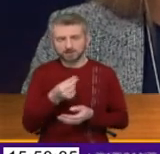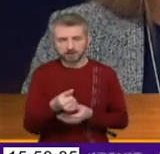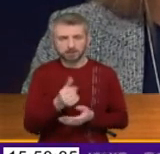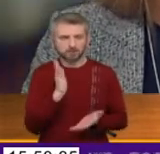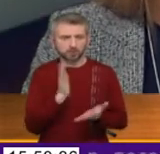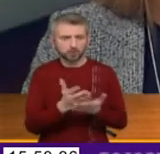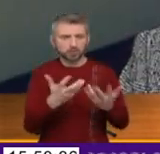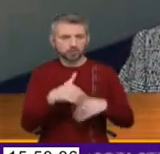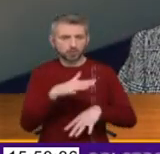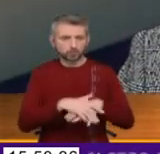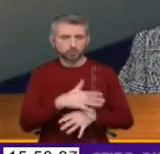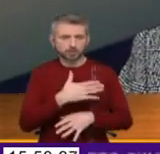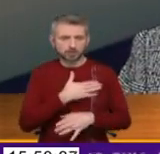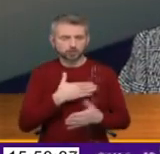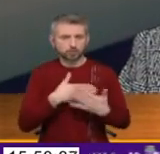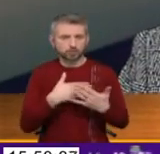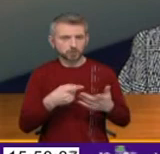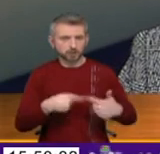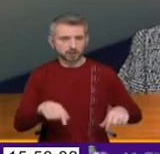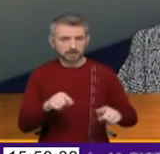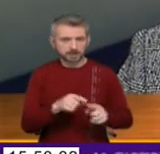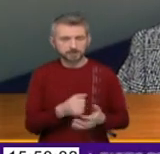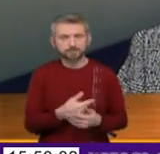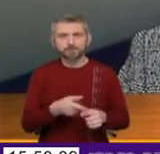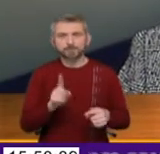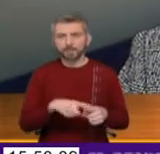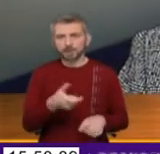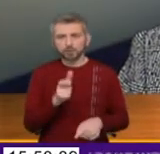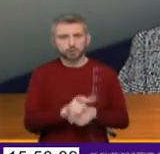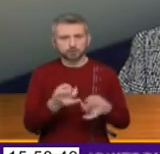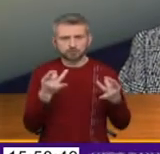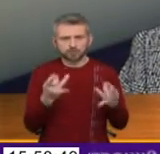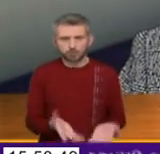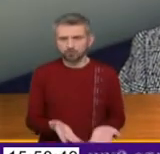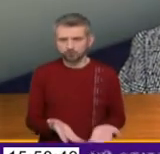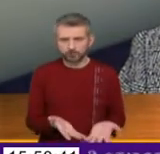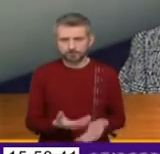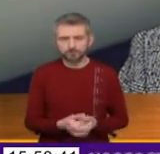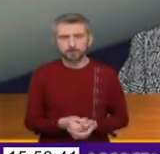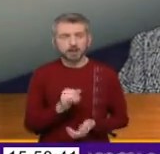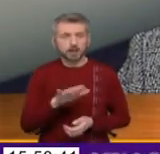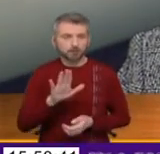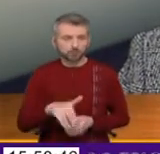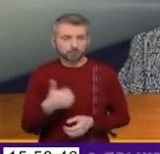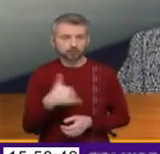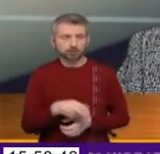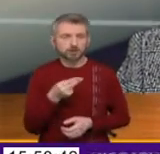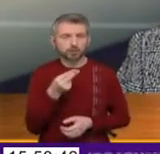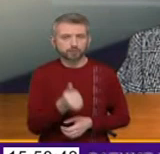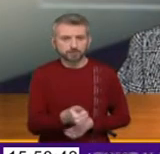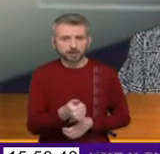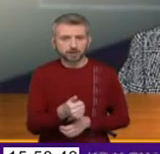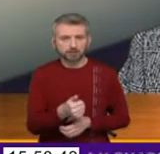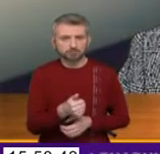на рахунок нашої громадської організації. Це дуже спрощує цей процес. Ну і, звичайно, потім вже закупівля